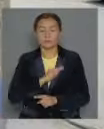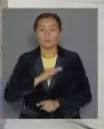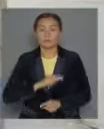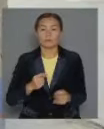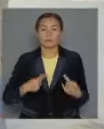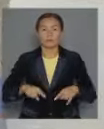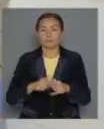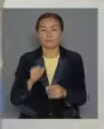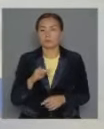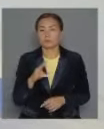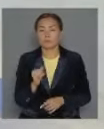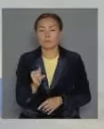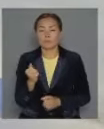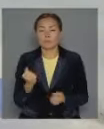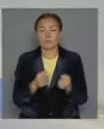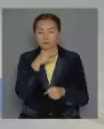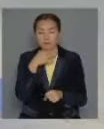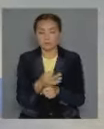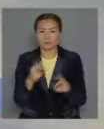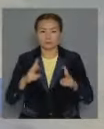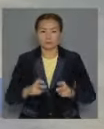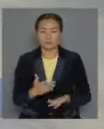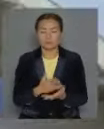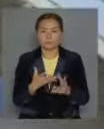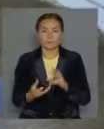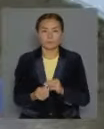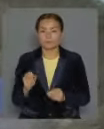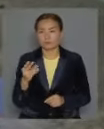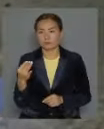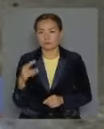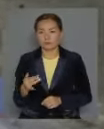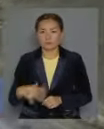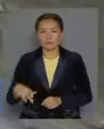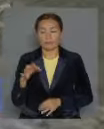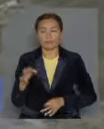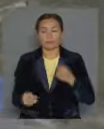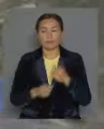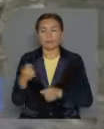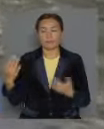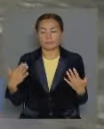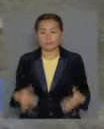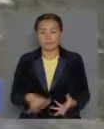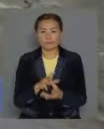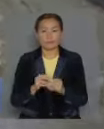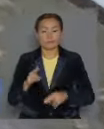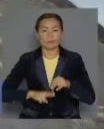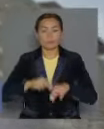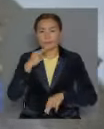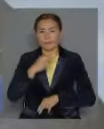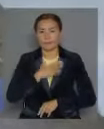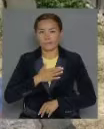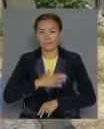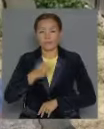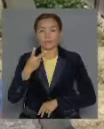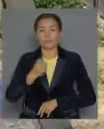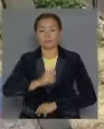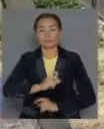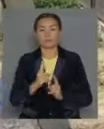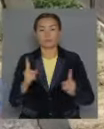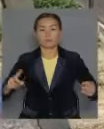жергілікті Атырау көлік серіктестігі жүргізген, белгілі болғандай әкімдік мердігерді сотқа беріпті. Себебі құрылыс сапасыз, 200